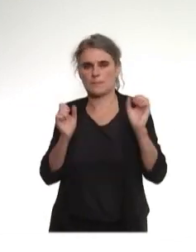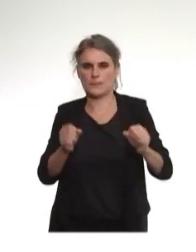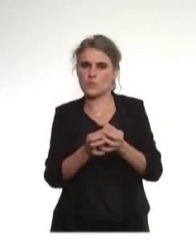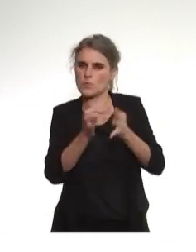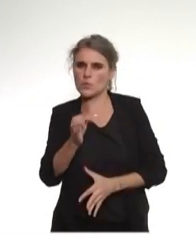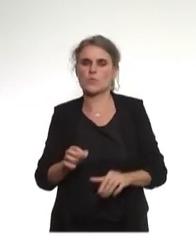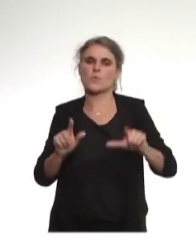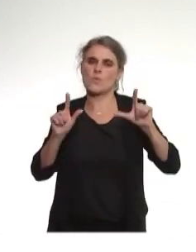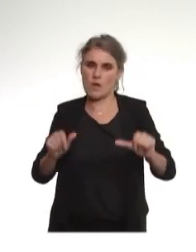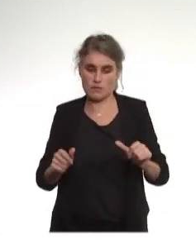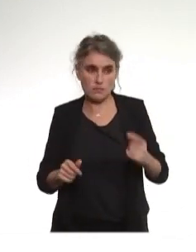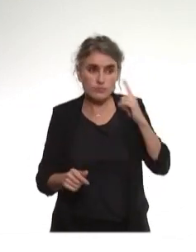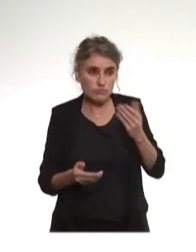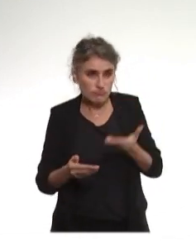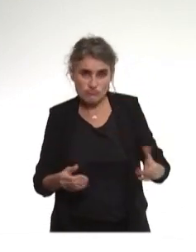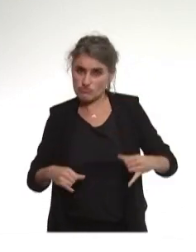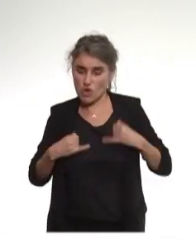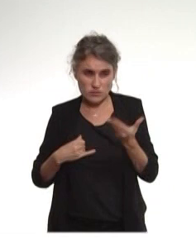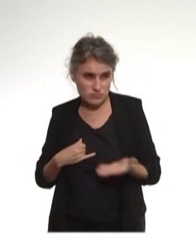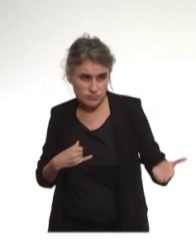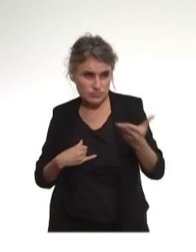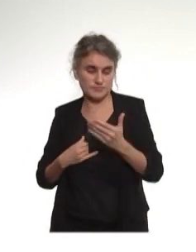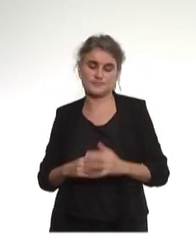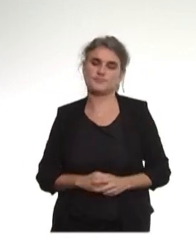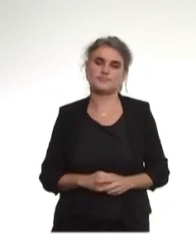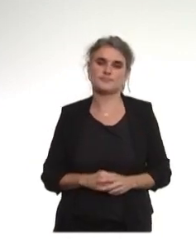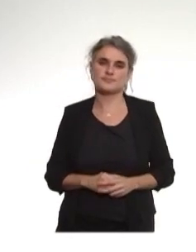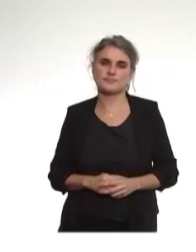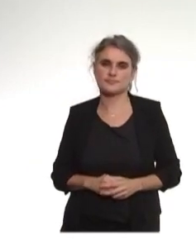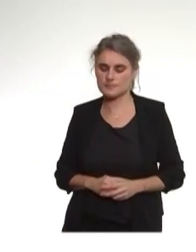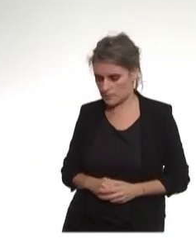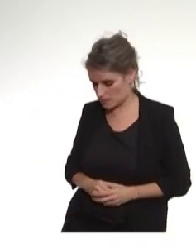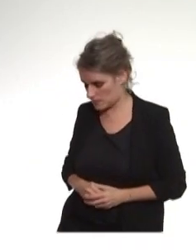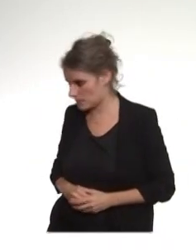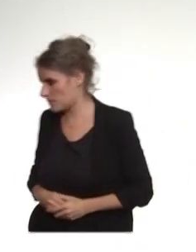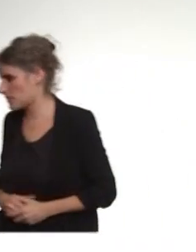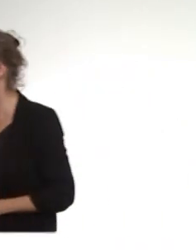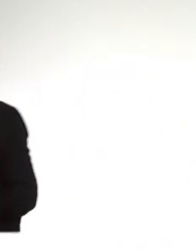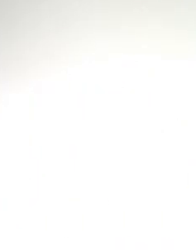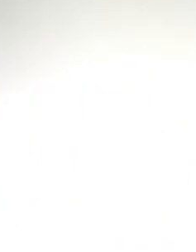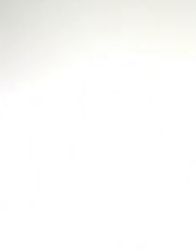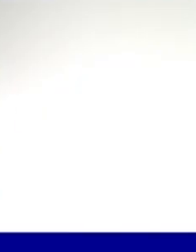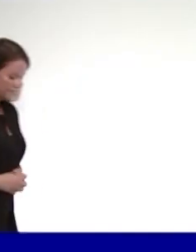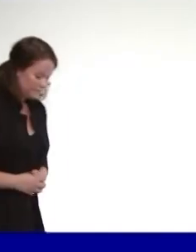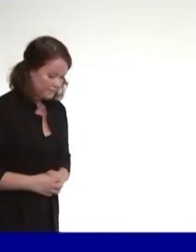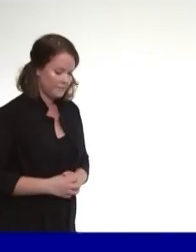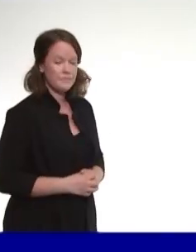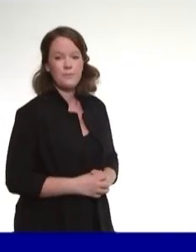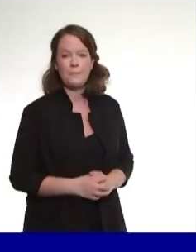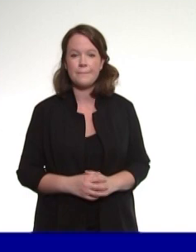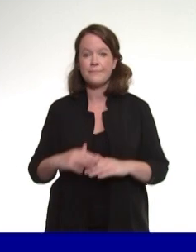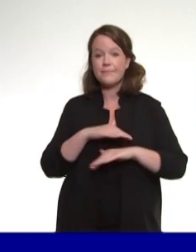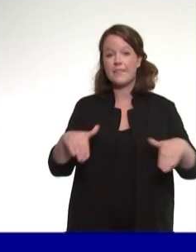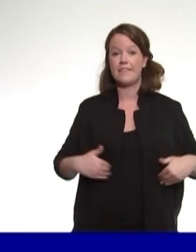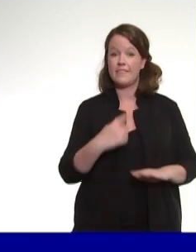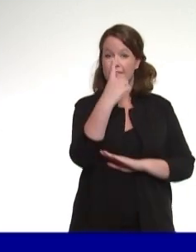à mathieu et à tous les jeunes qui s'inquiètent pour leur emploi une dernière question internet pour hélène selon vous est ce que c'est